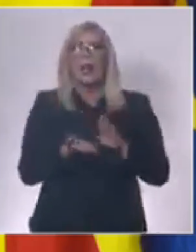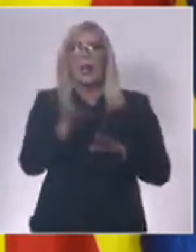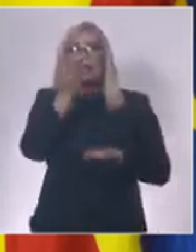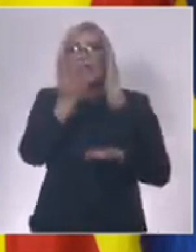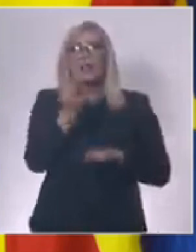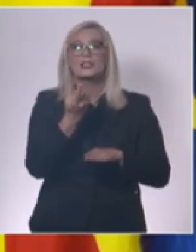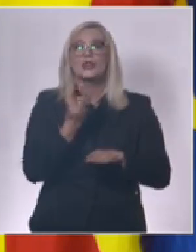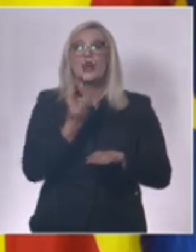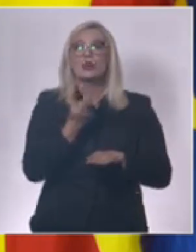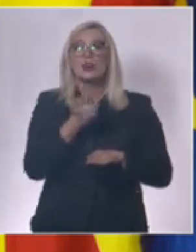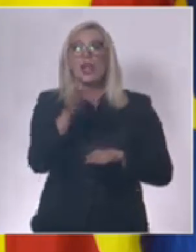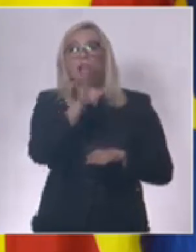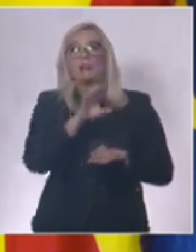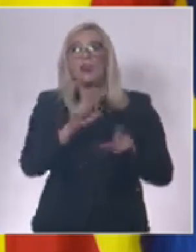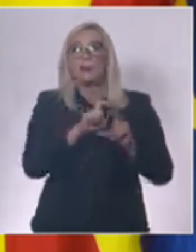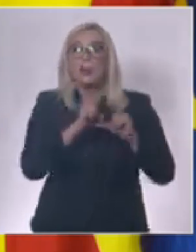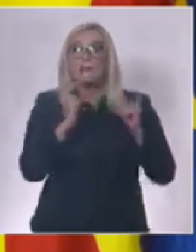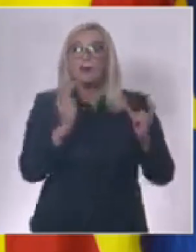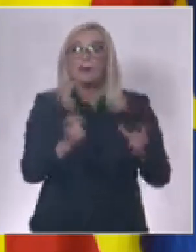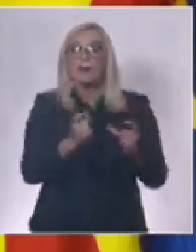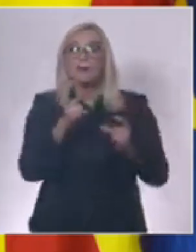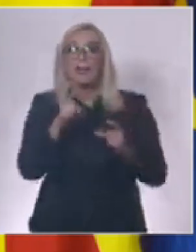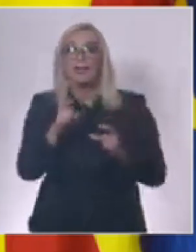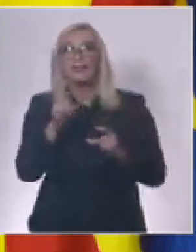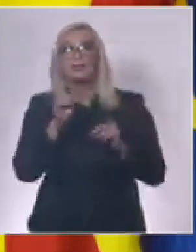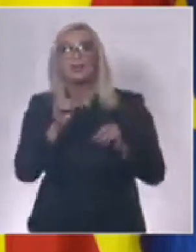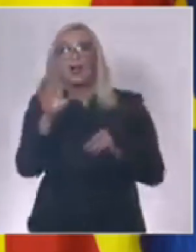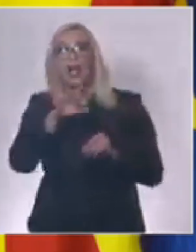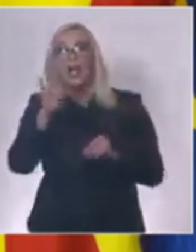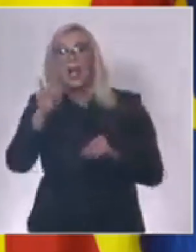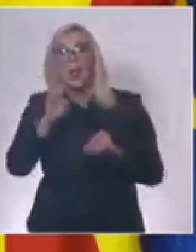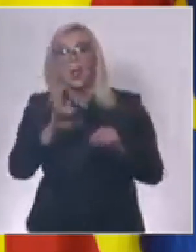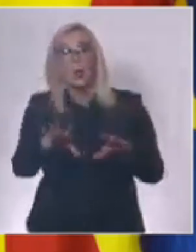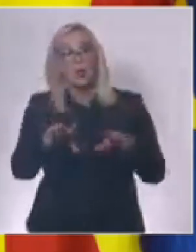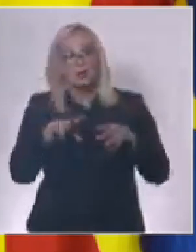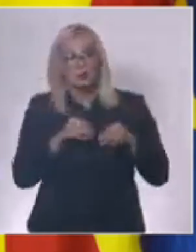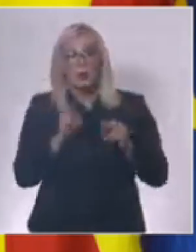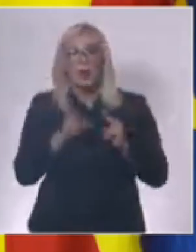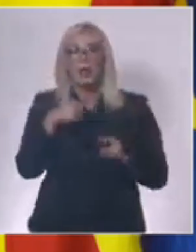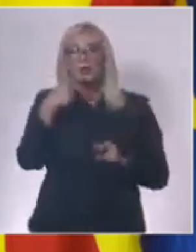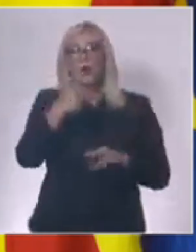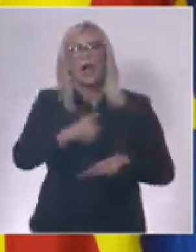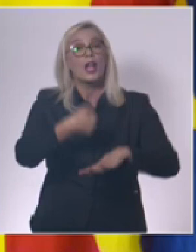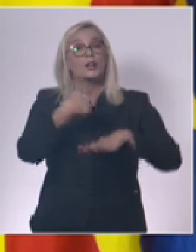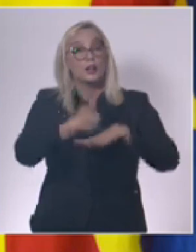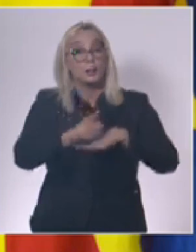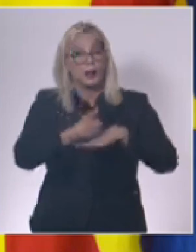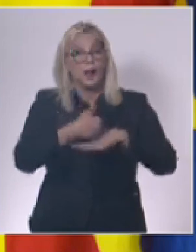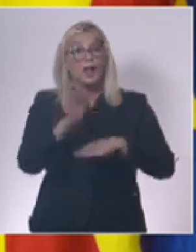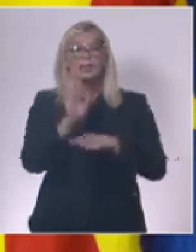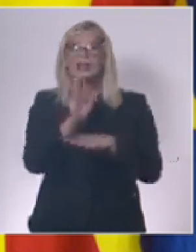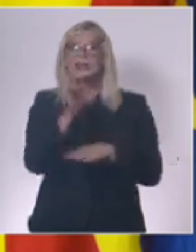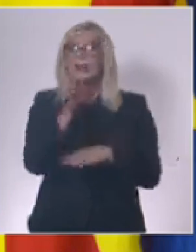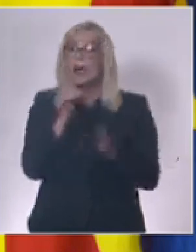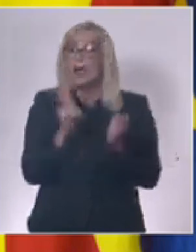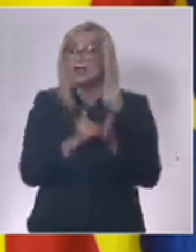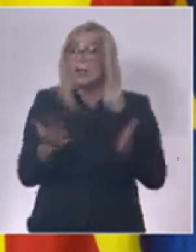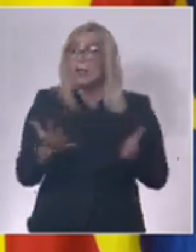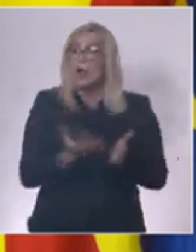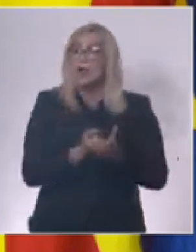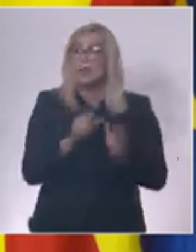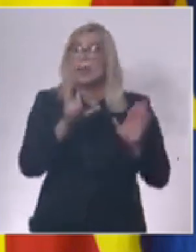на Европскиот парламент и Советот на Европската унија, како што нагласи претходно и премиерот, Северна Македонија треба да